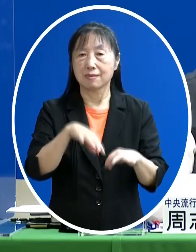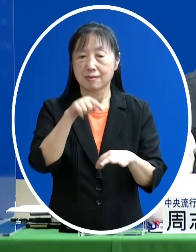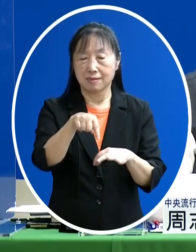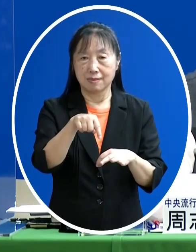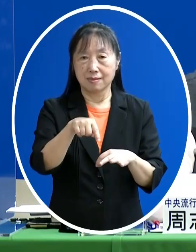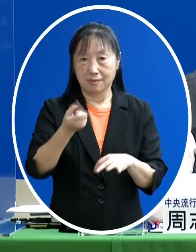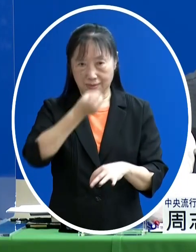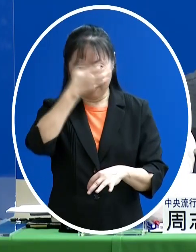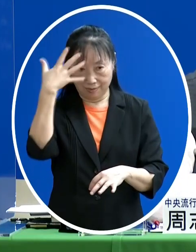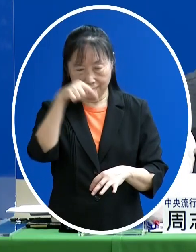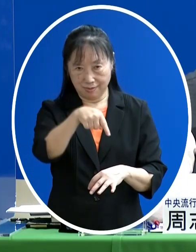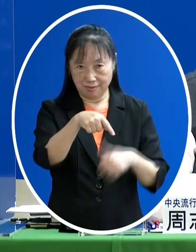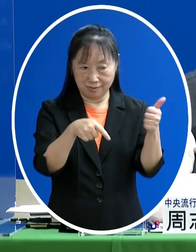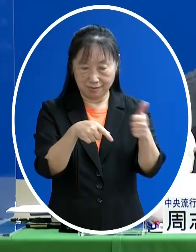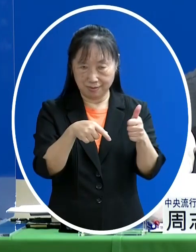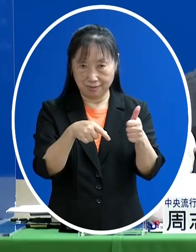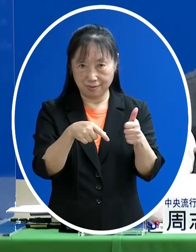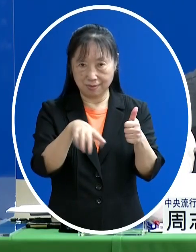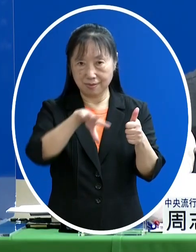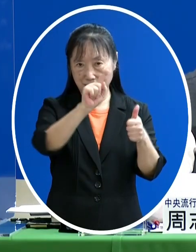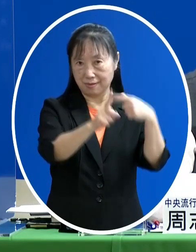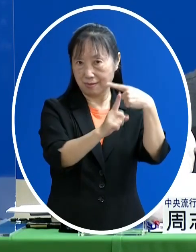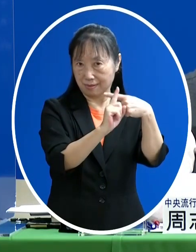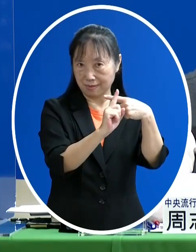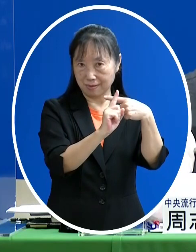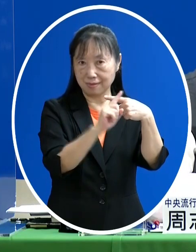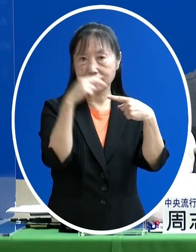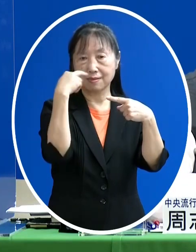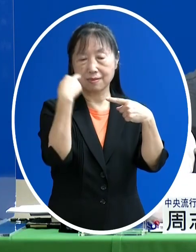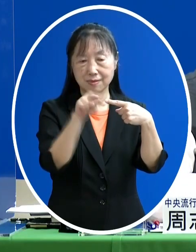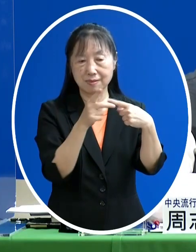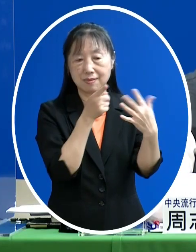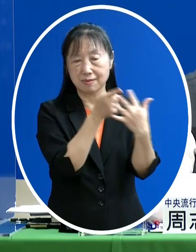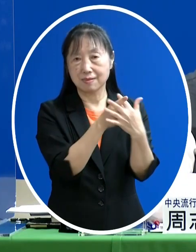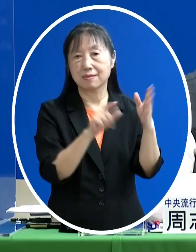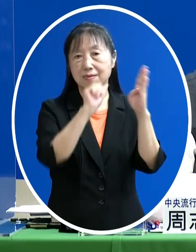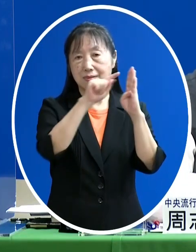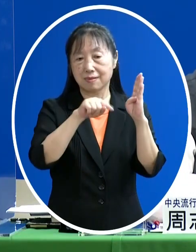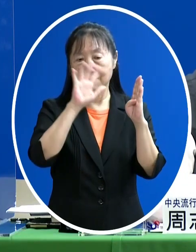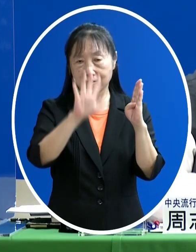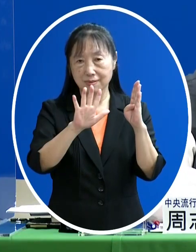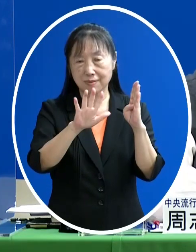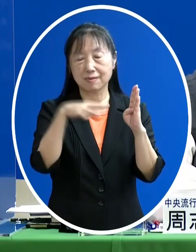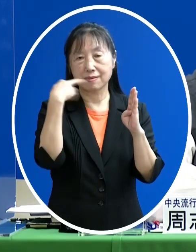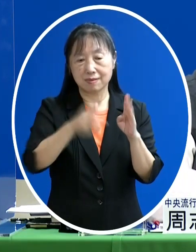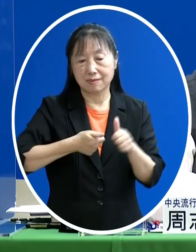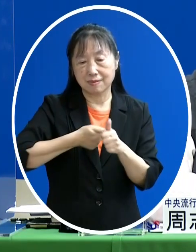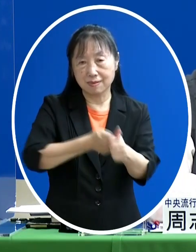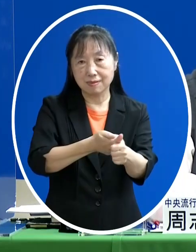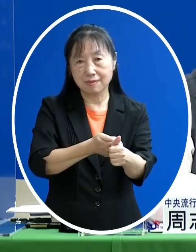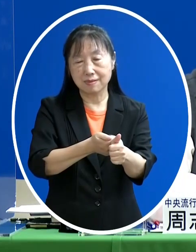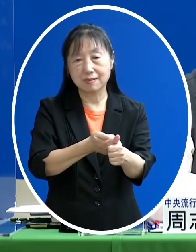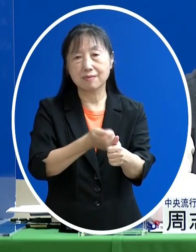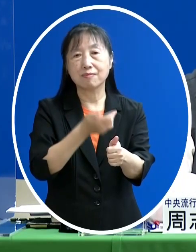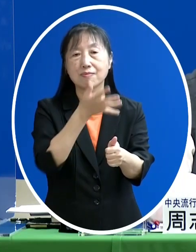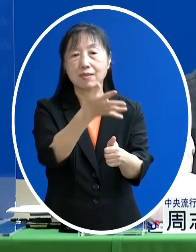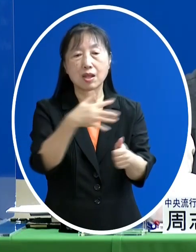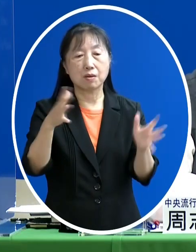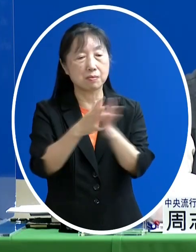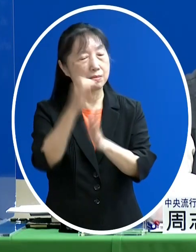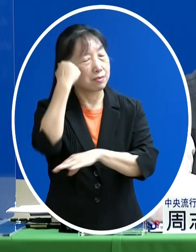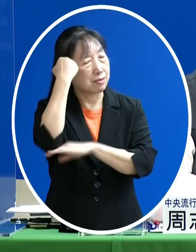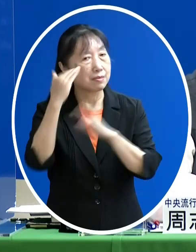较年轻的这个男性哈确诊之后，然后也验出是 BA.5 之后，在追踪他的这个同